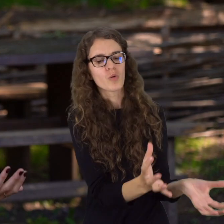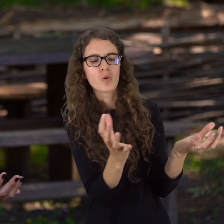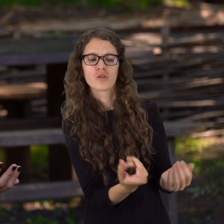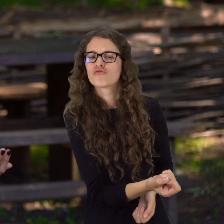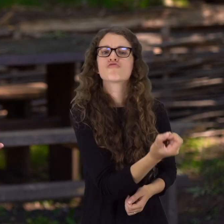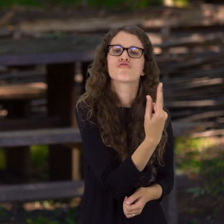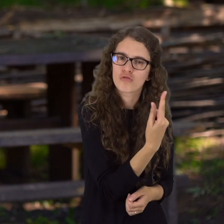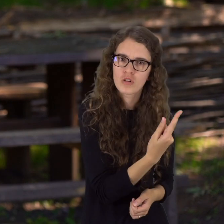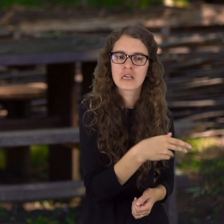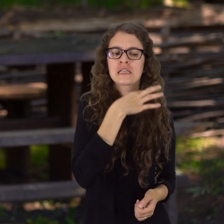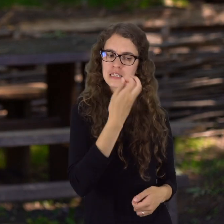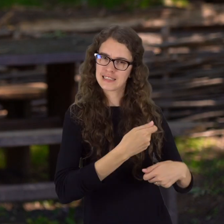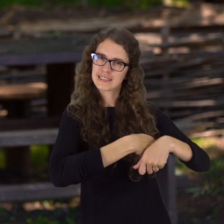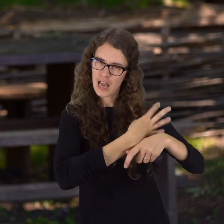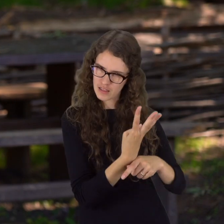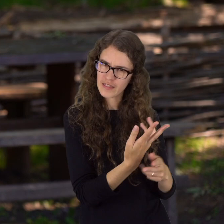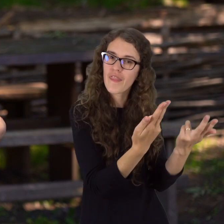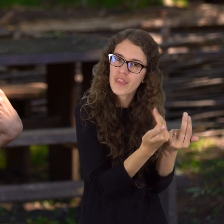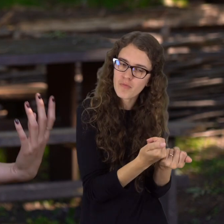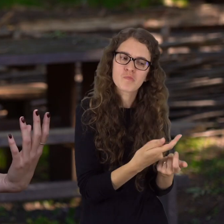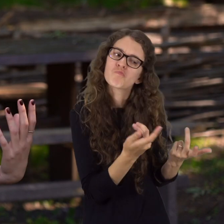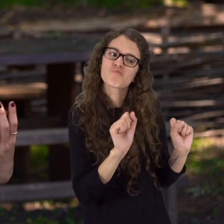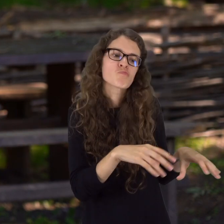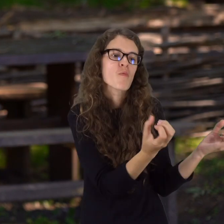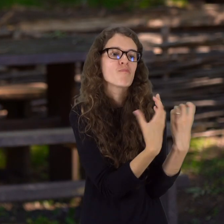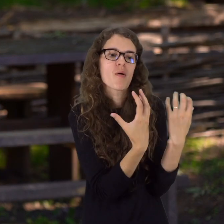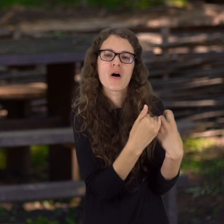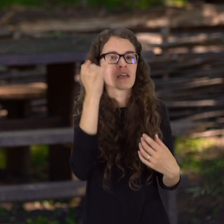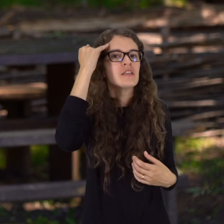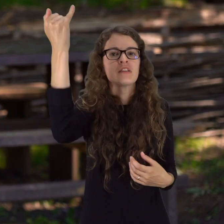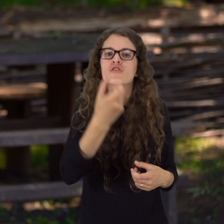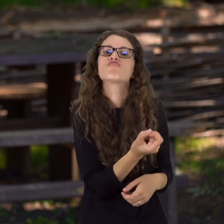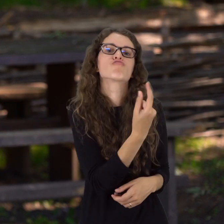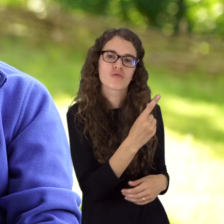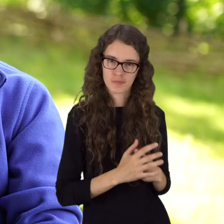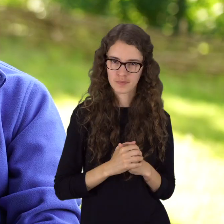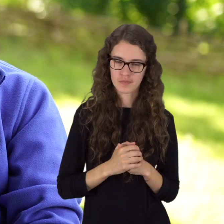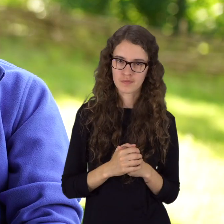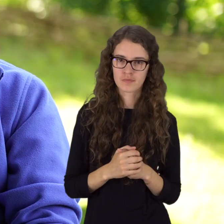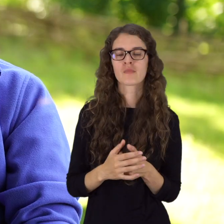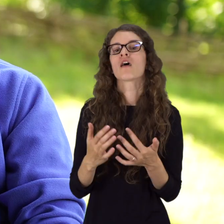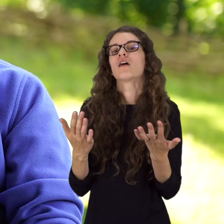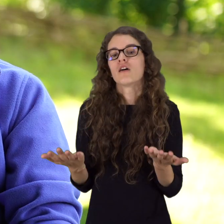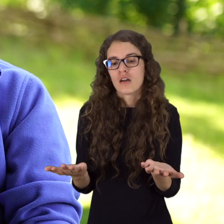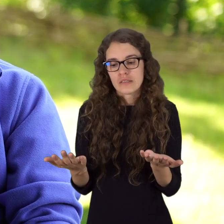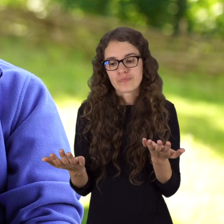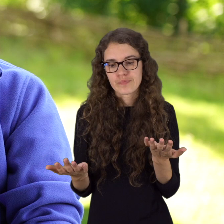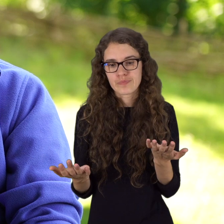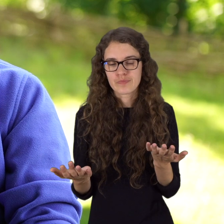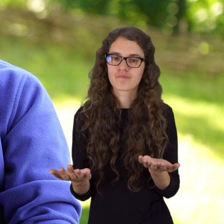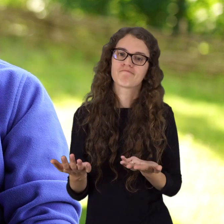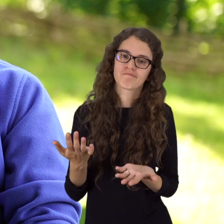iš Skandinavijos, tai gal galite truputį papasakoti tą tokią, na, iš kur atsiranda šitą idėją mokyti vaikus lauke. Tai